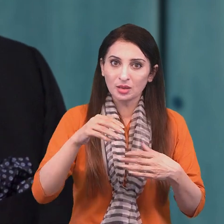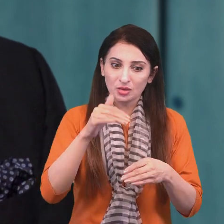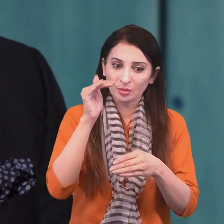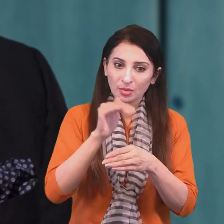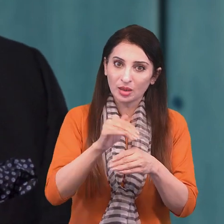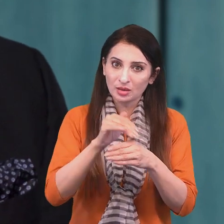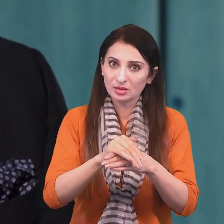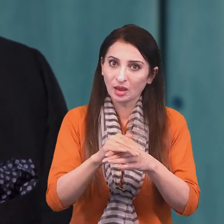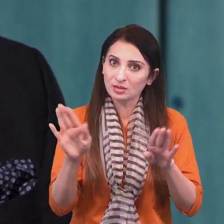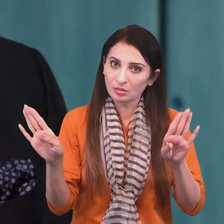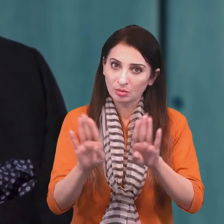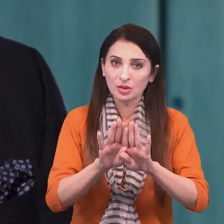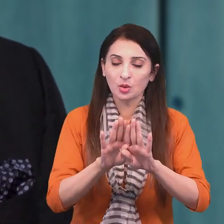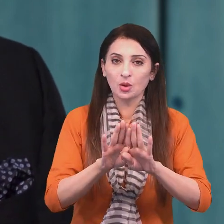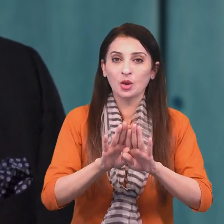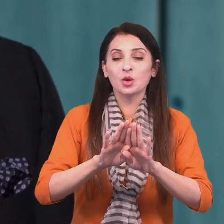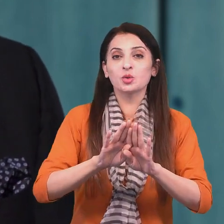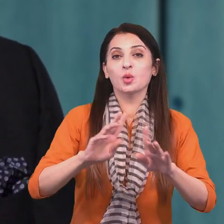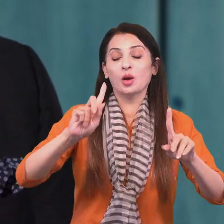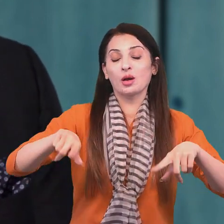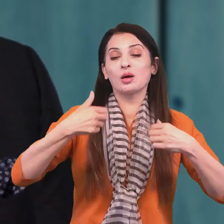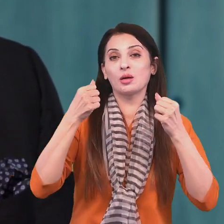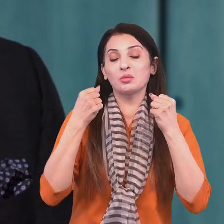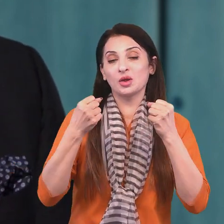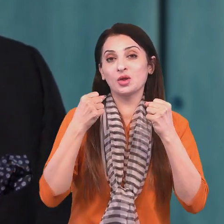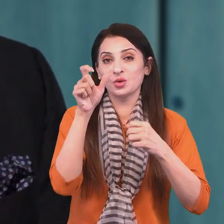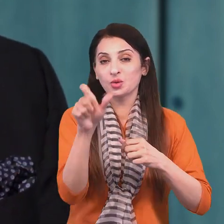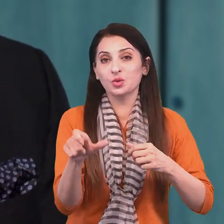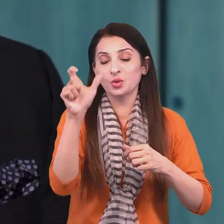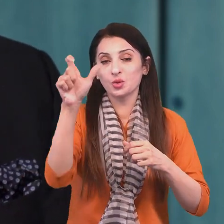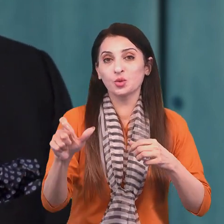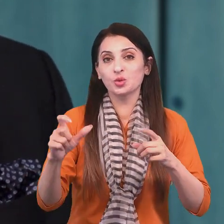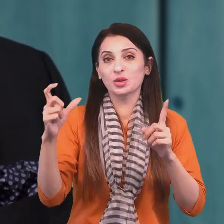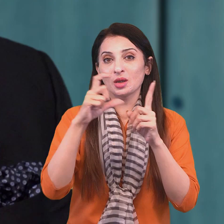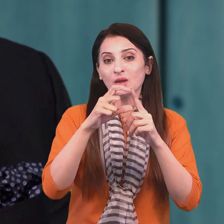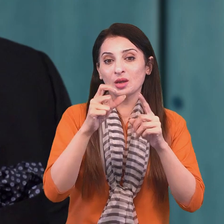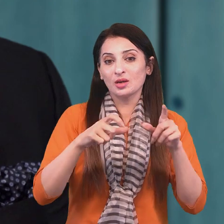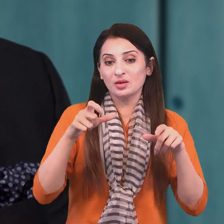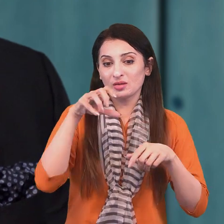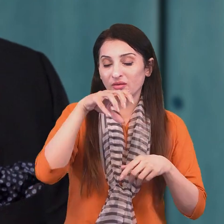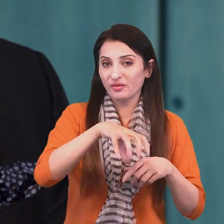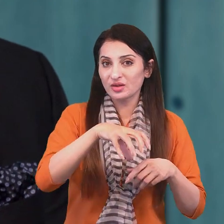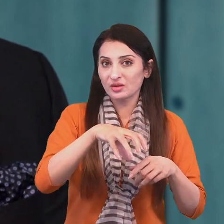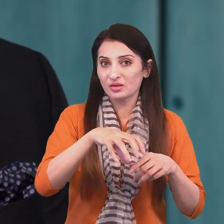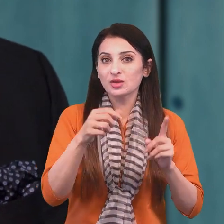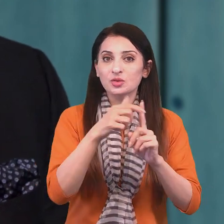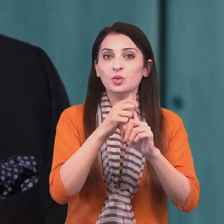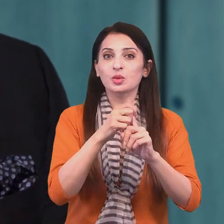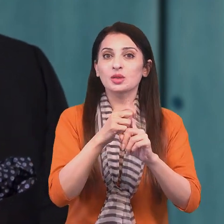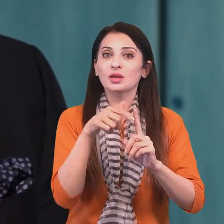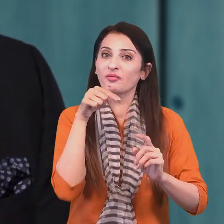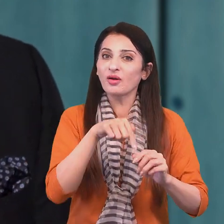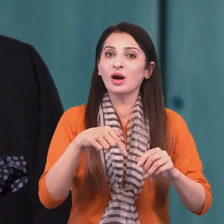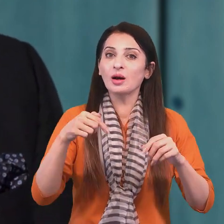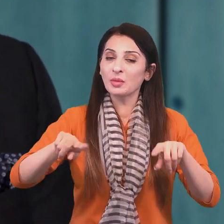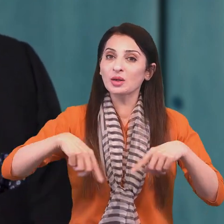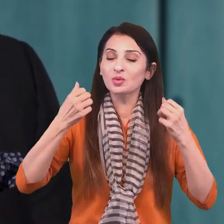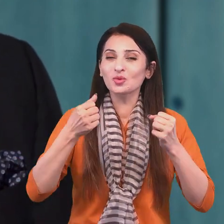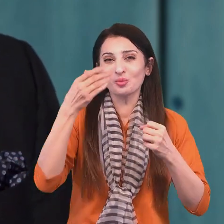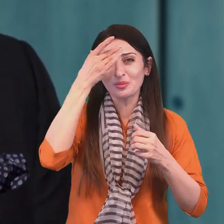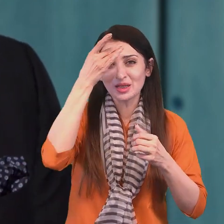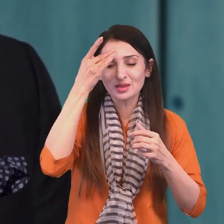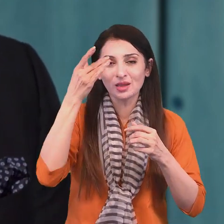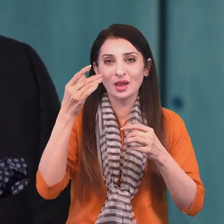تھی، تو ہمیں ایک ایسے یوتھ ڈویژن کی ضرورت تھی، کیونکہ جو طلبہ کے مسائل ہیں وہ یوتھ، ہماری